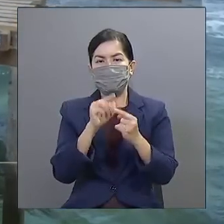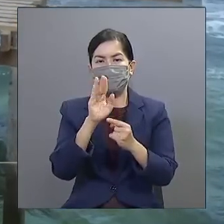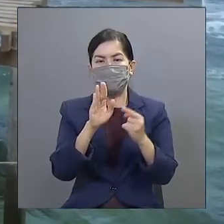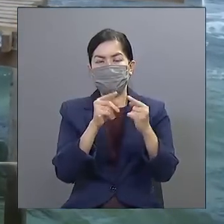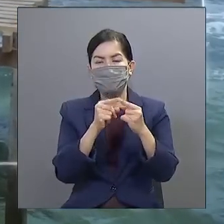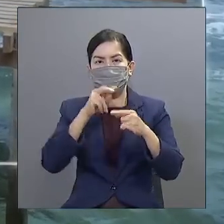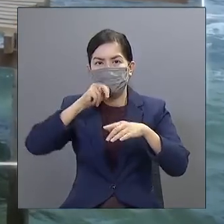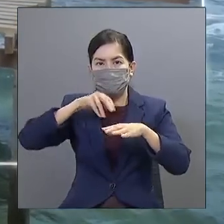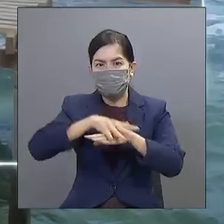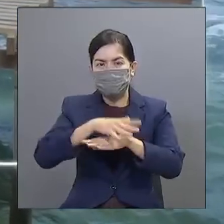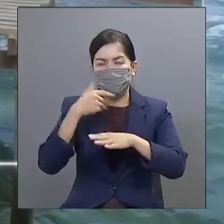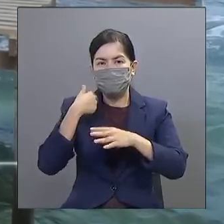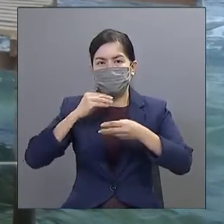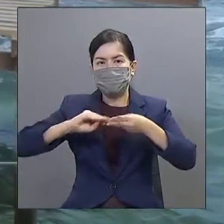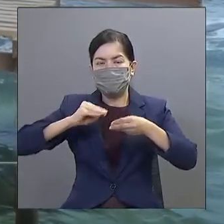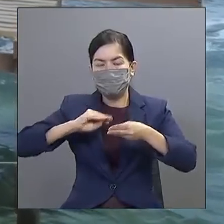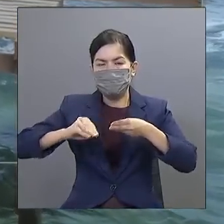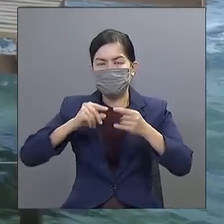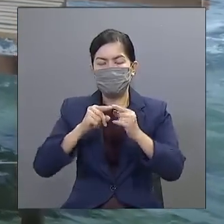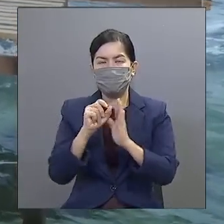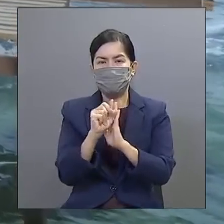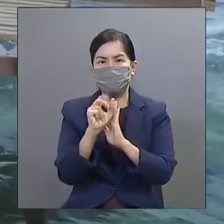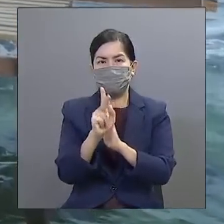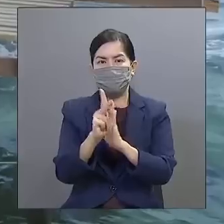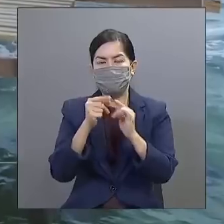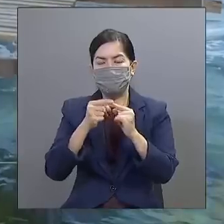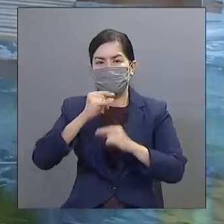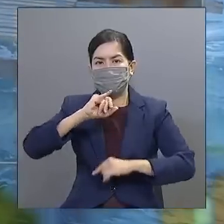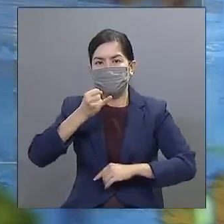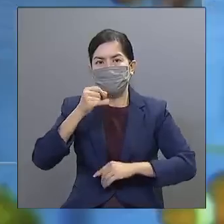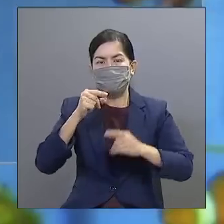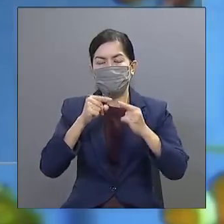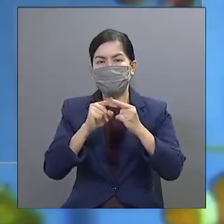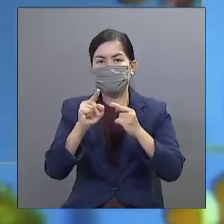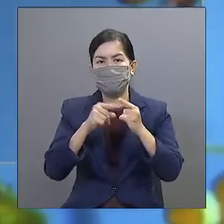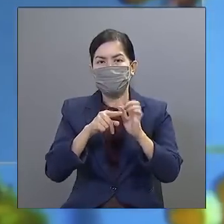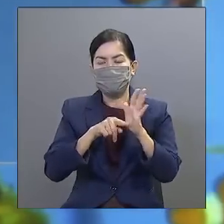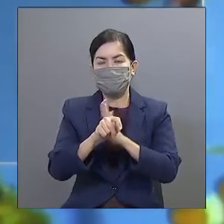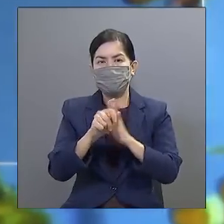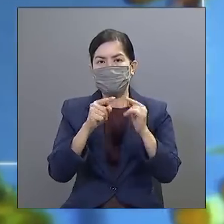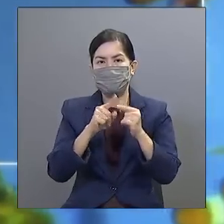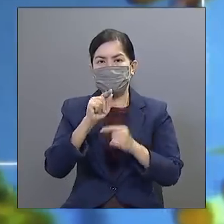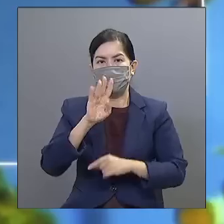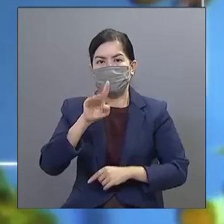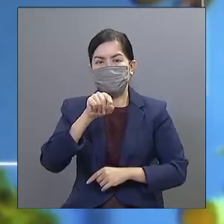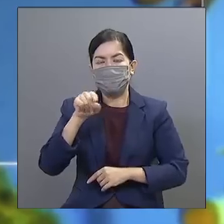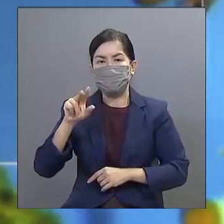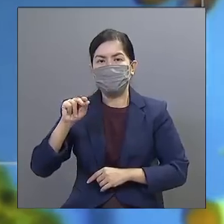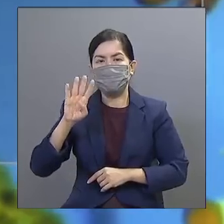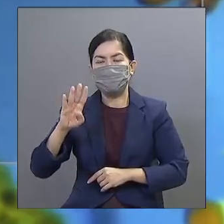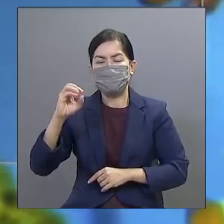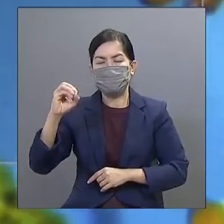ฉะเชิงเทราปราจีนบุรีสระแก้วชลบุรีระยองจันทบุรีและตราดอุณหภูมิระหว่าง 24-34 องศาเซลเซียส